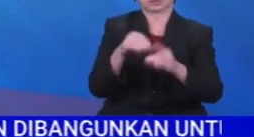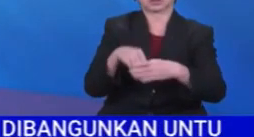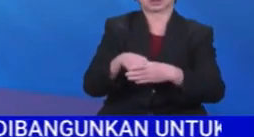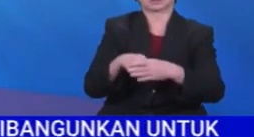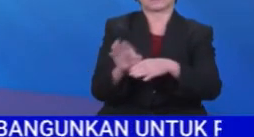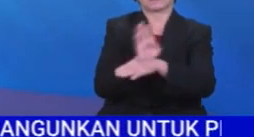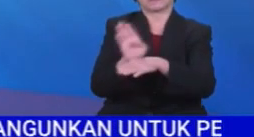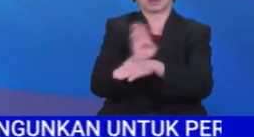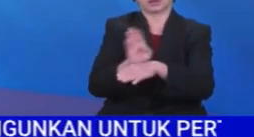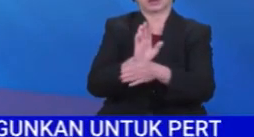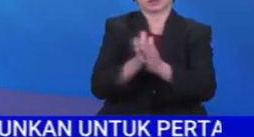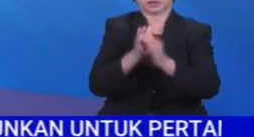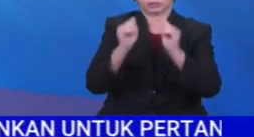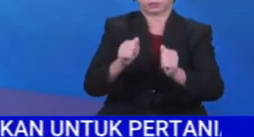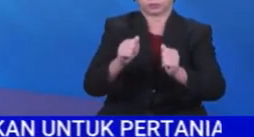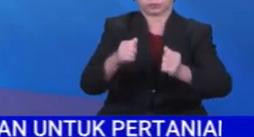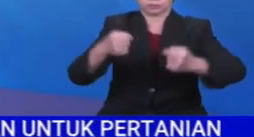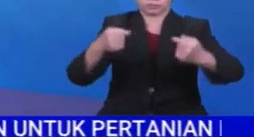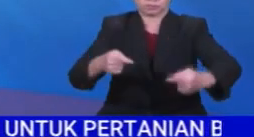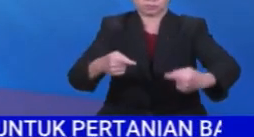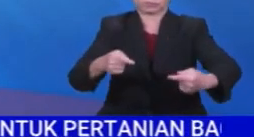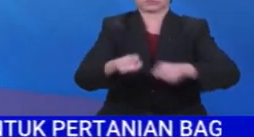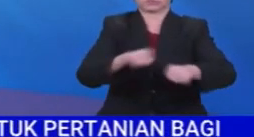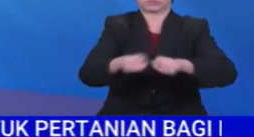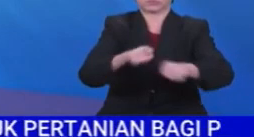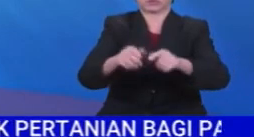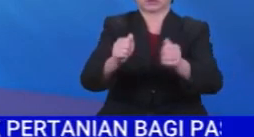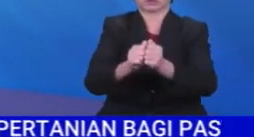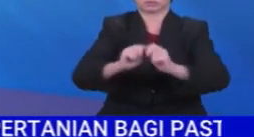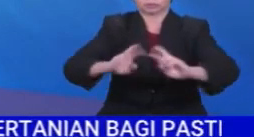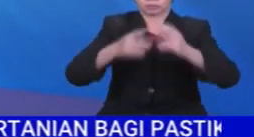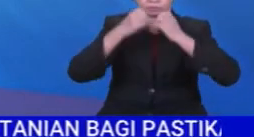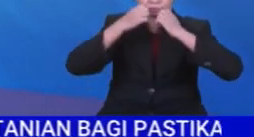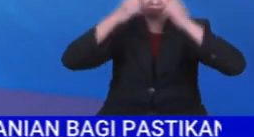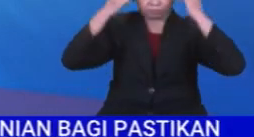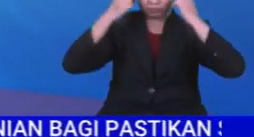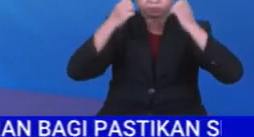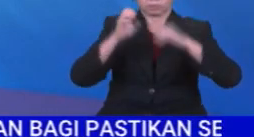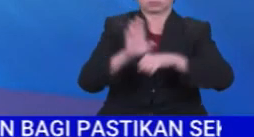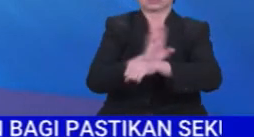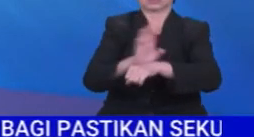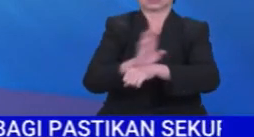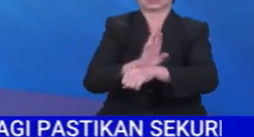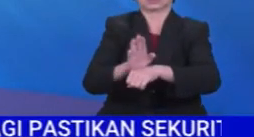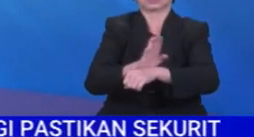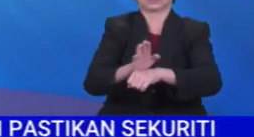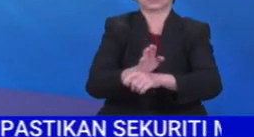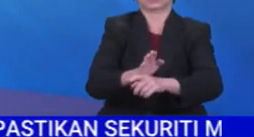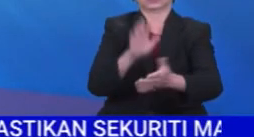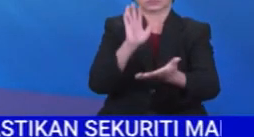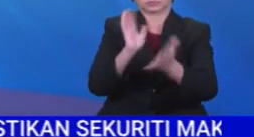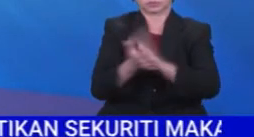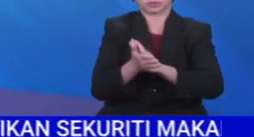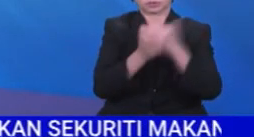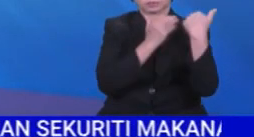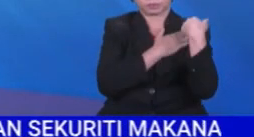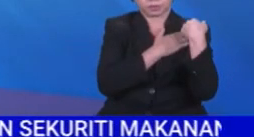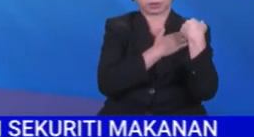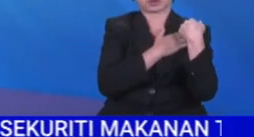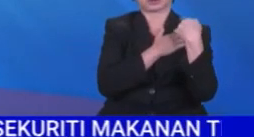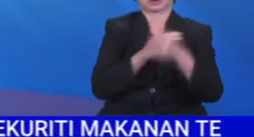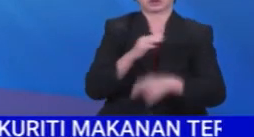perniagaan agar mampu bersaing sekaligus meningkatkan kecukupan operasi perniagaan ke arah itu peranan yang